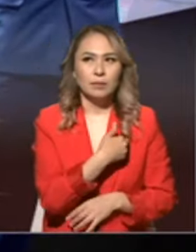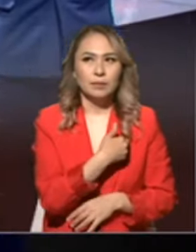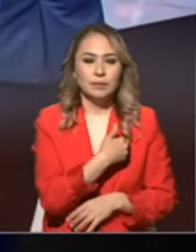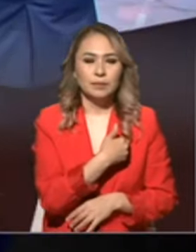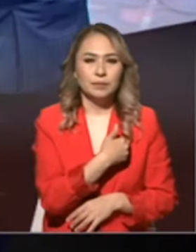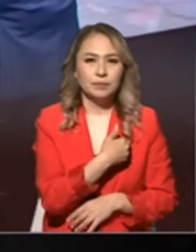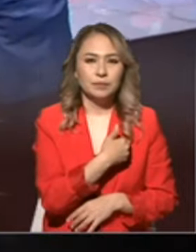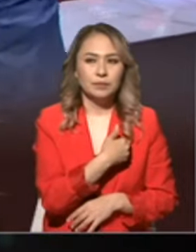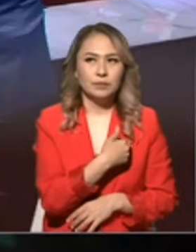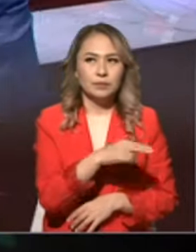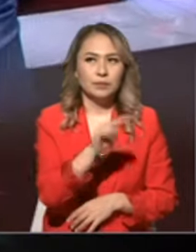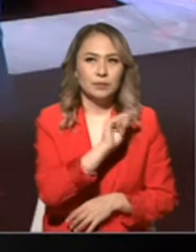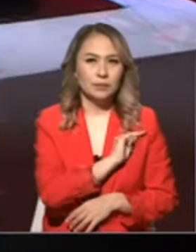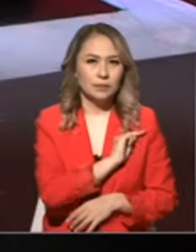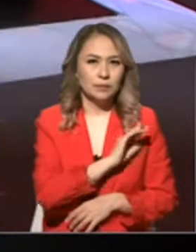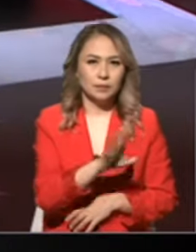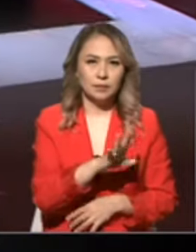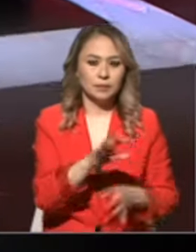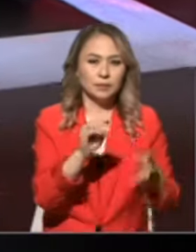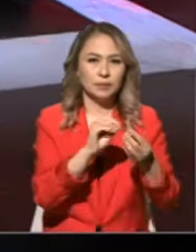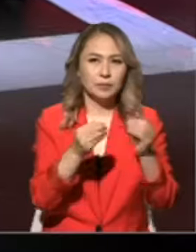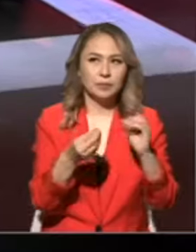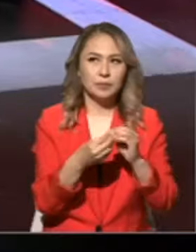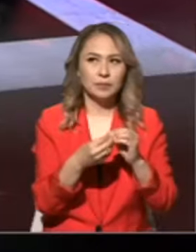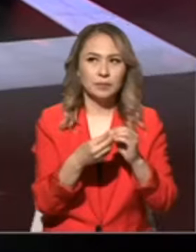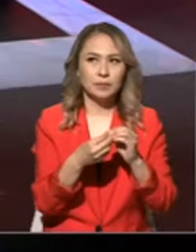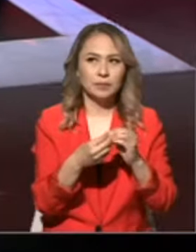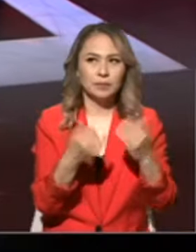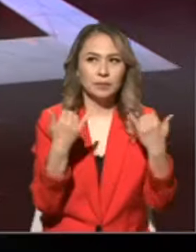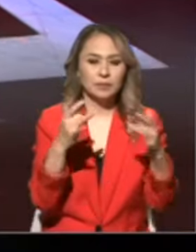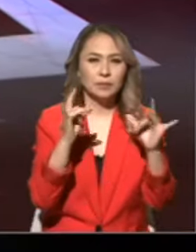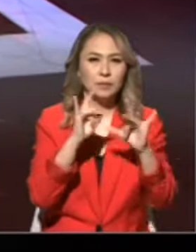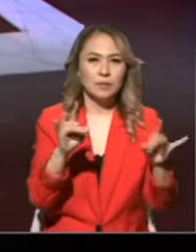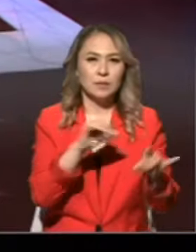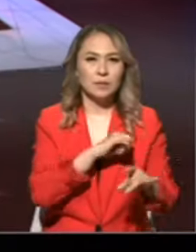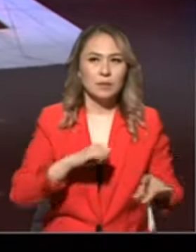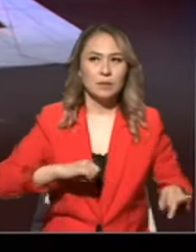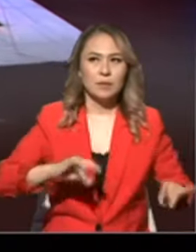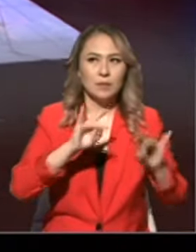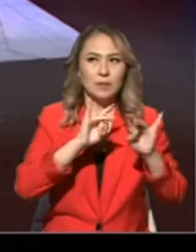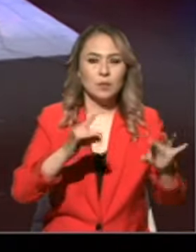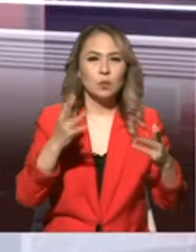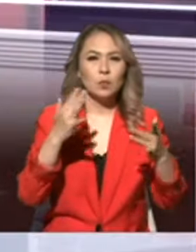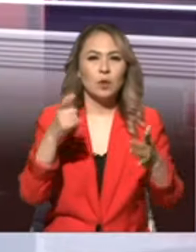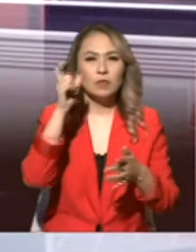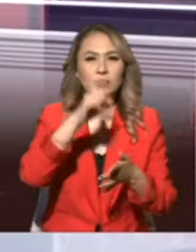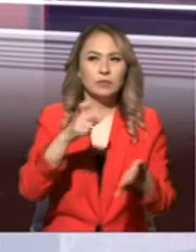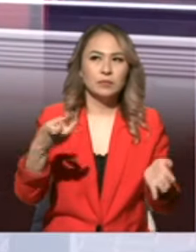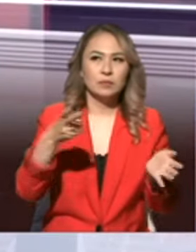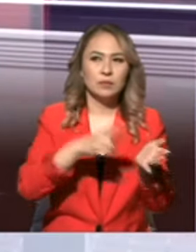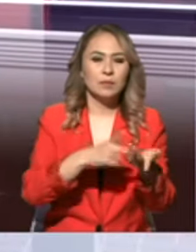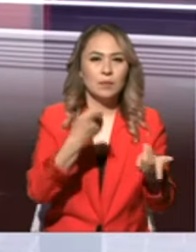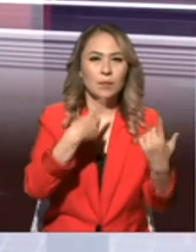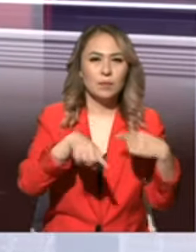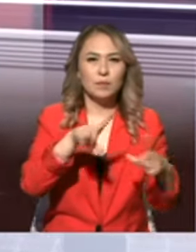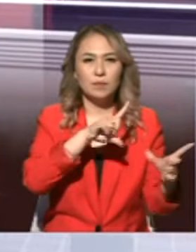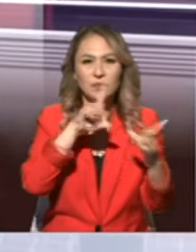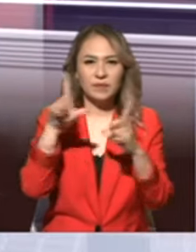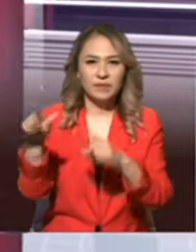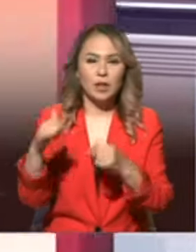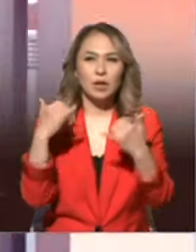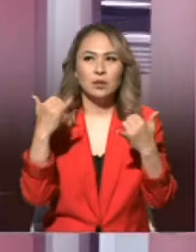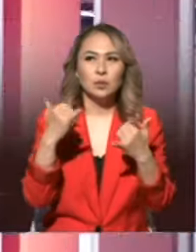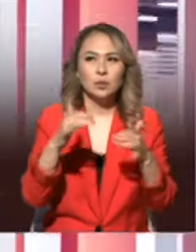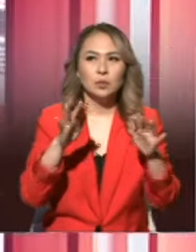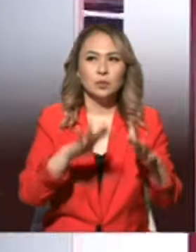жерде осы жұмыссыздық деген мәселе, бағана сіз басында өзіңіз айтып отырсыз ғой, қаншадан көшіп қаншадан қайтып кетті деп. Жалпы негізі